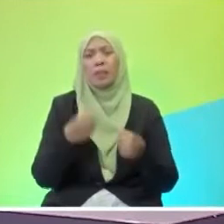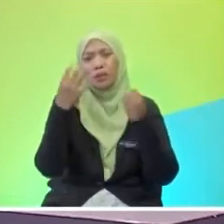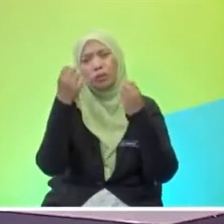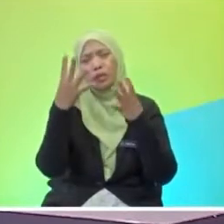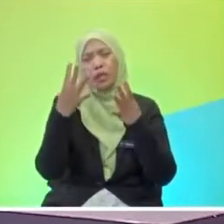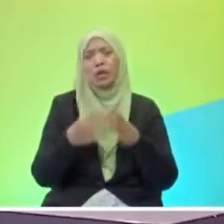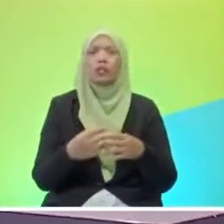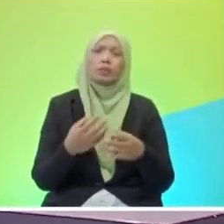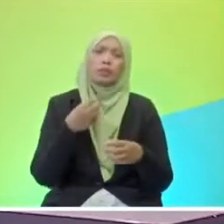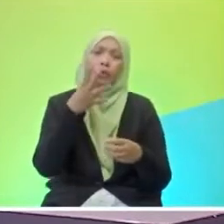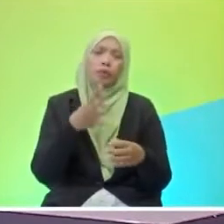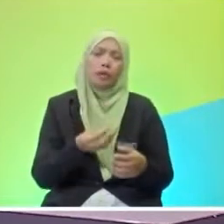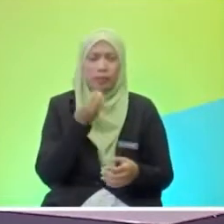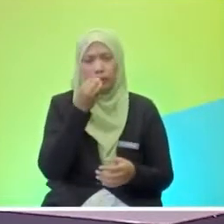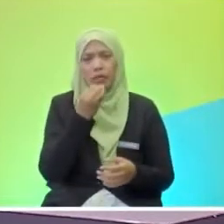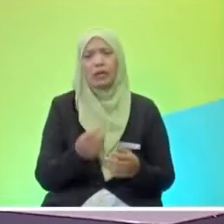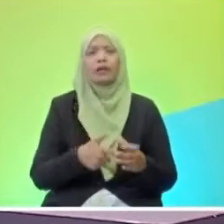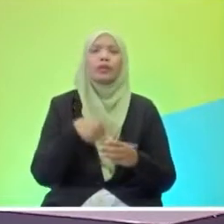makan anak-anak